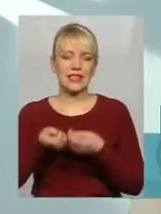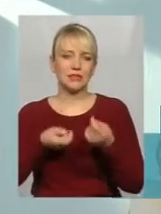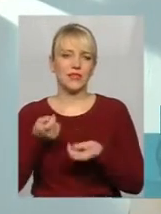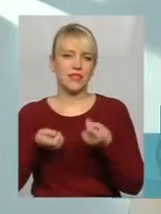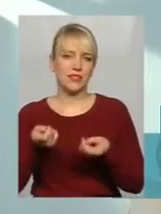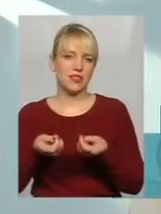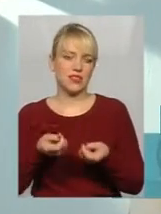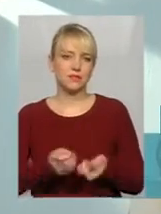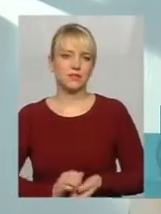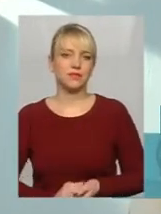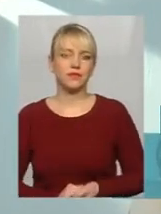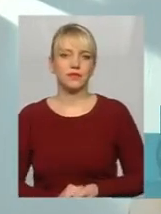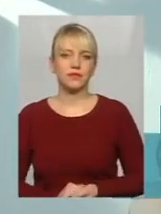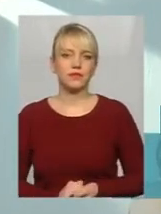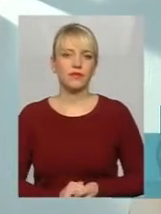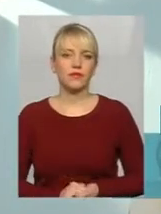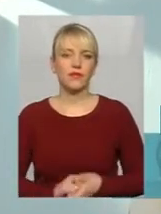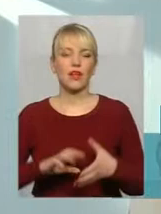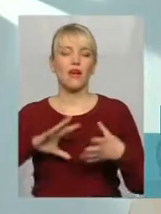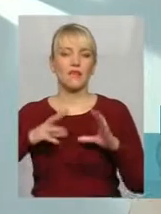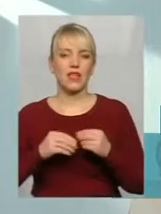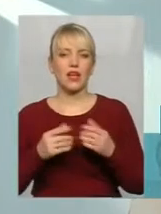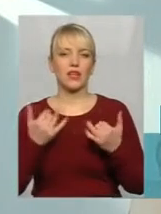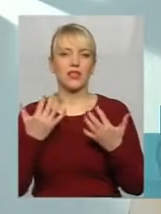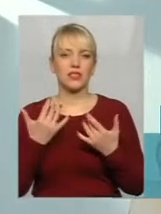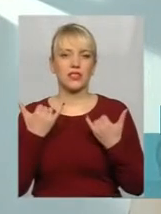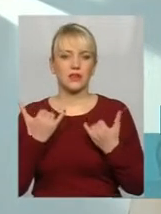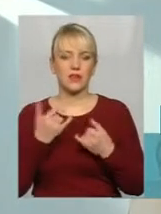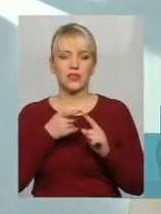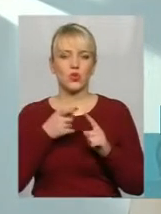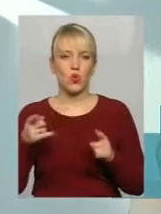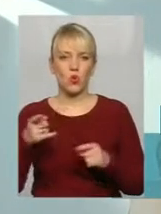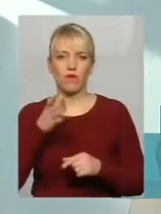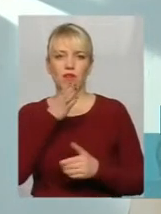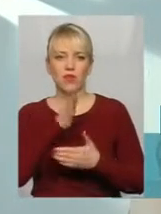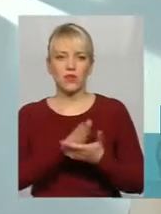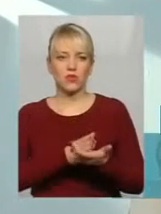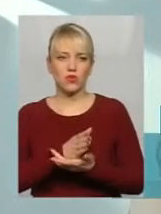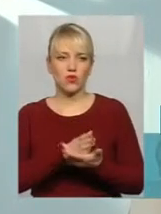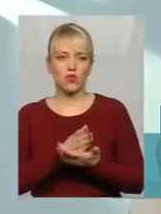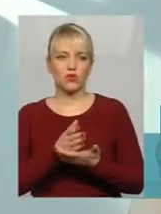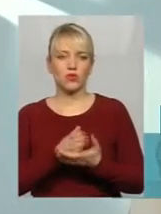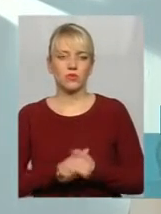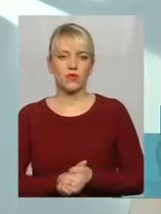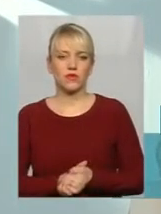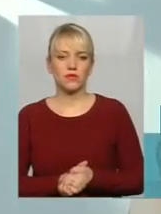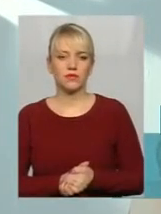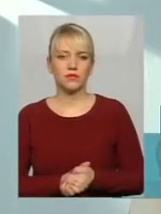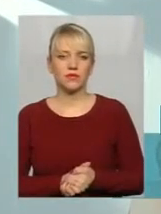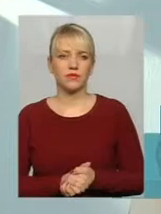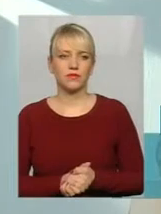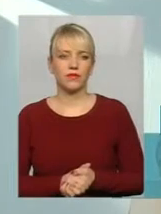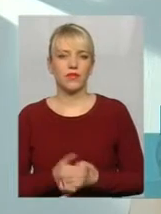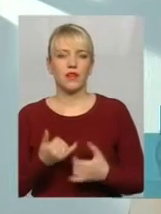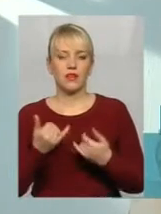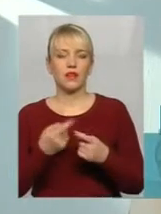дрібні. А взагалі, а скільки зараз строкова служба, скільки термін служби? Да, термін служби? Для